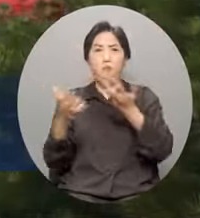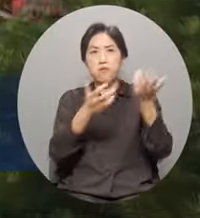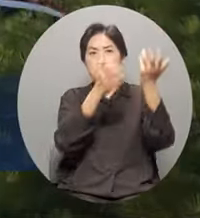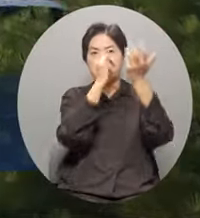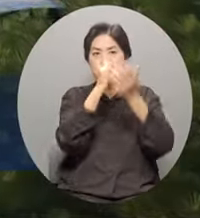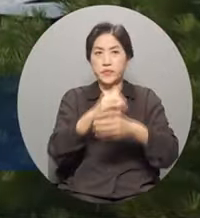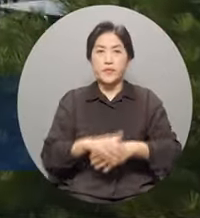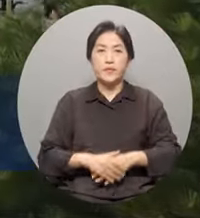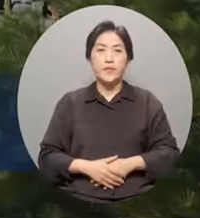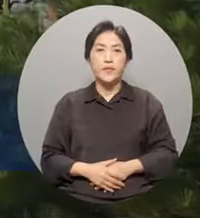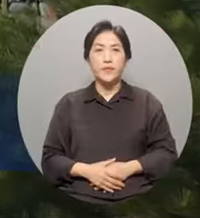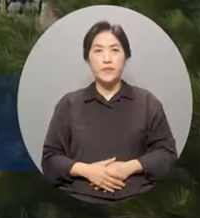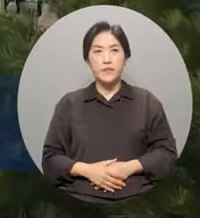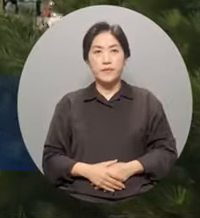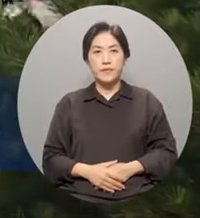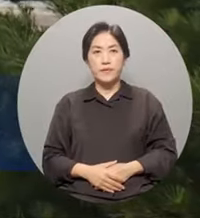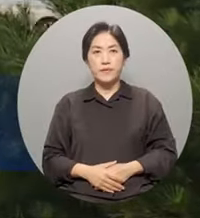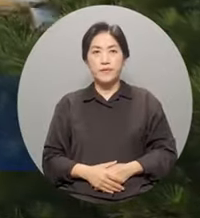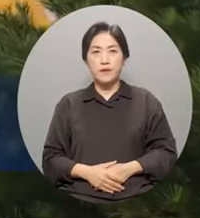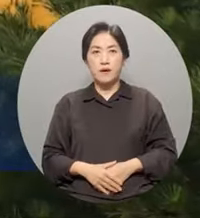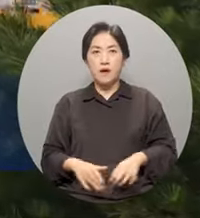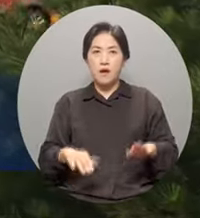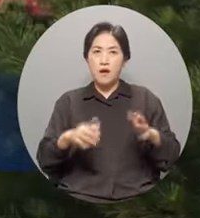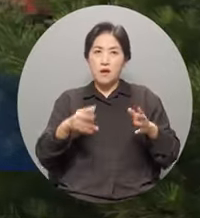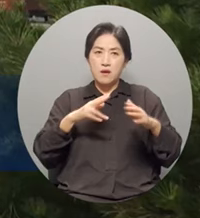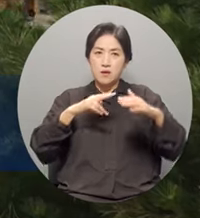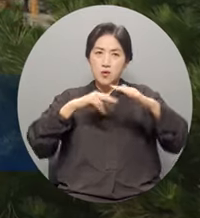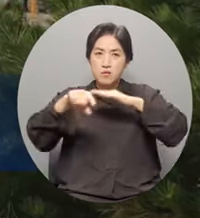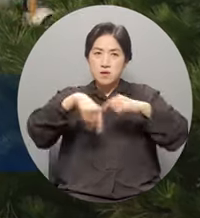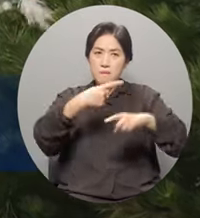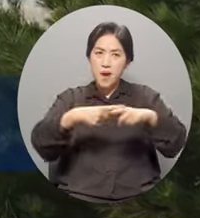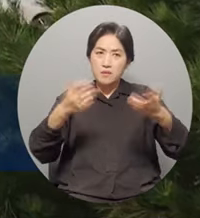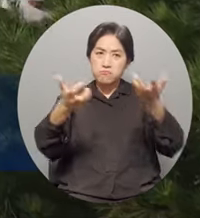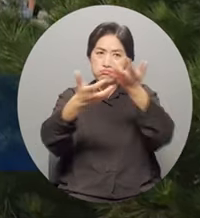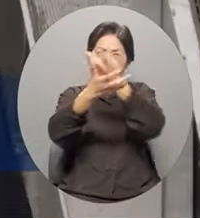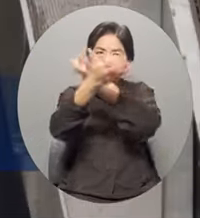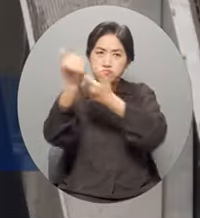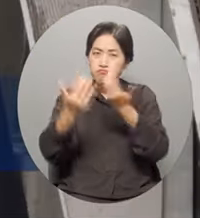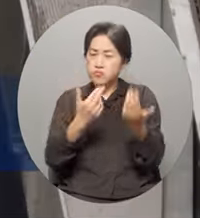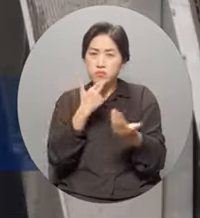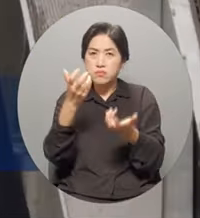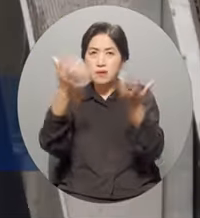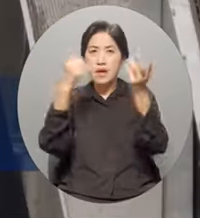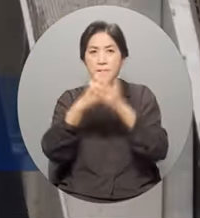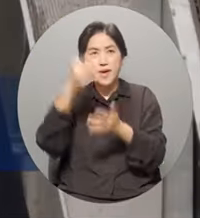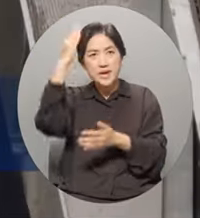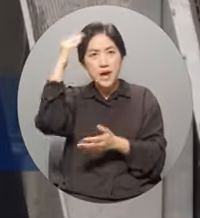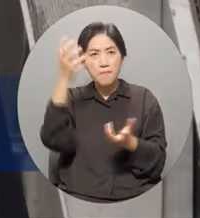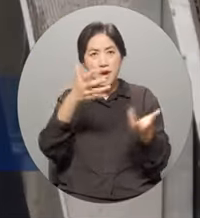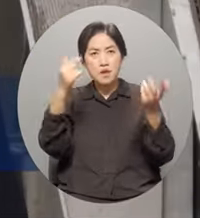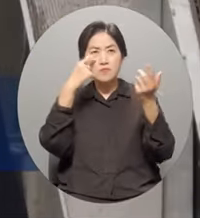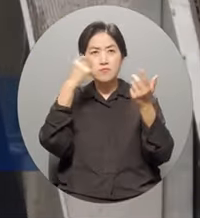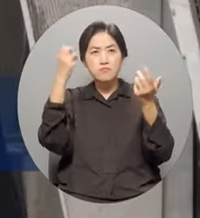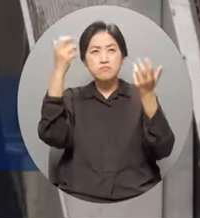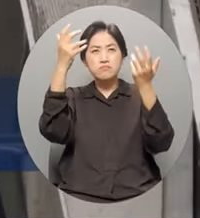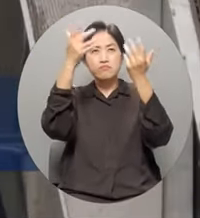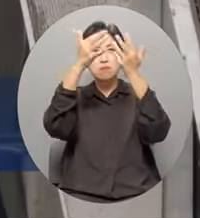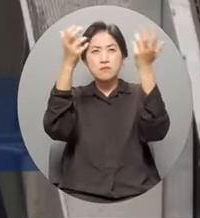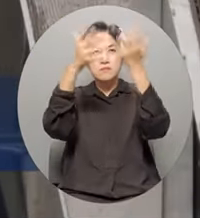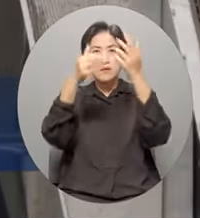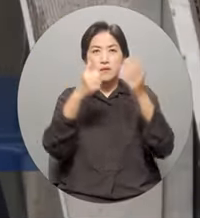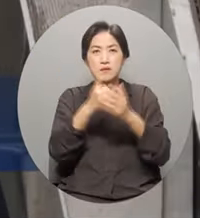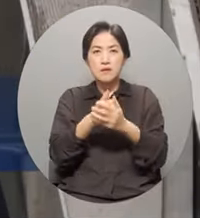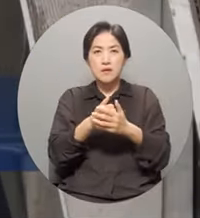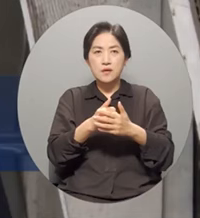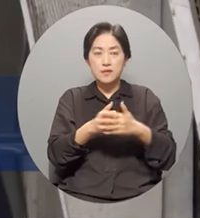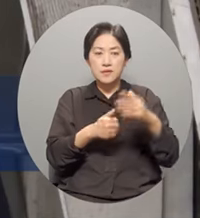대역사한 그 절반 정도 찼어요. 물은 못 받고 연기만 너무 타는 거예요. 까만 연기가 눈에 좀 나왔었거든요. 한 번